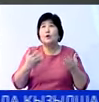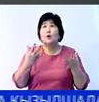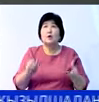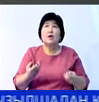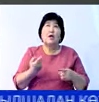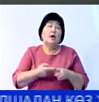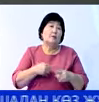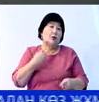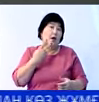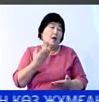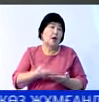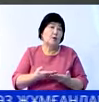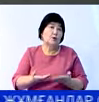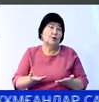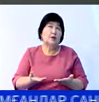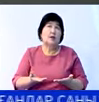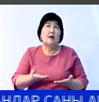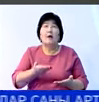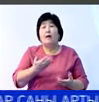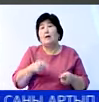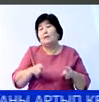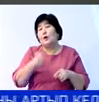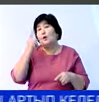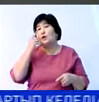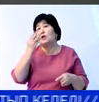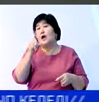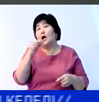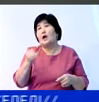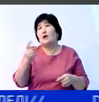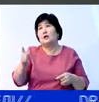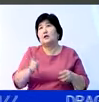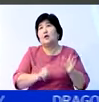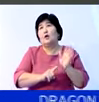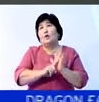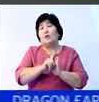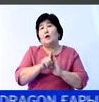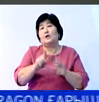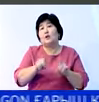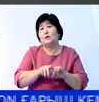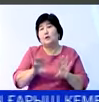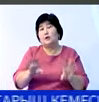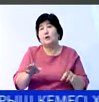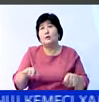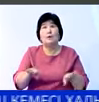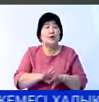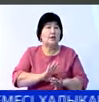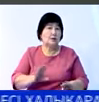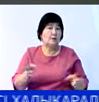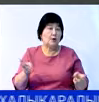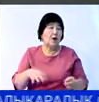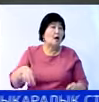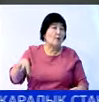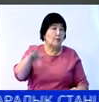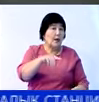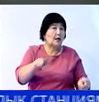былай қарап отырсақ, енді опять же бір ой келеді, мына Шанхайлыққа бір постаточный стоимостьті қарайын деп. Олай жасамау керек менің ойымша. Барлық